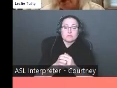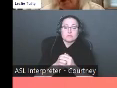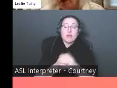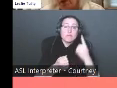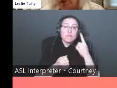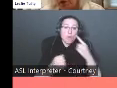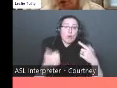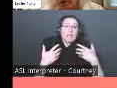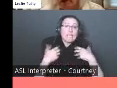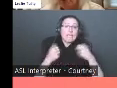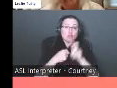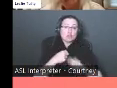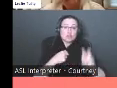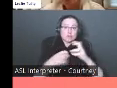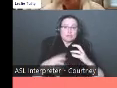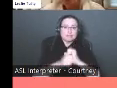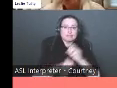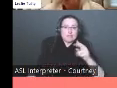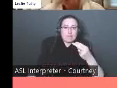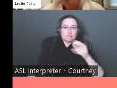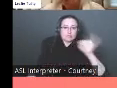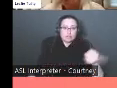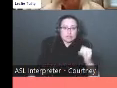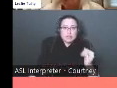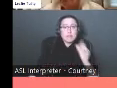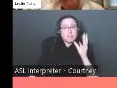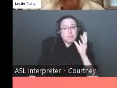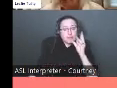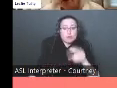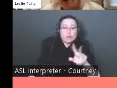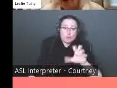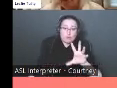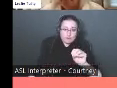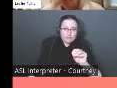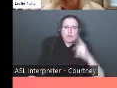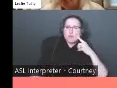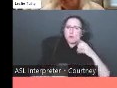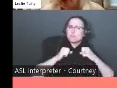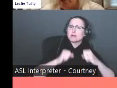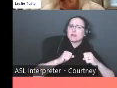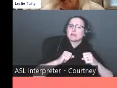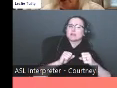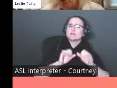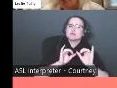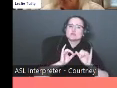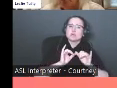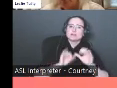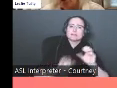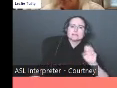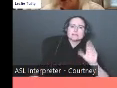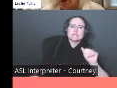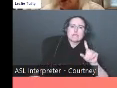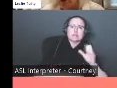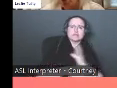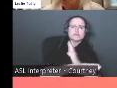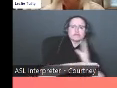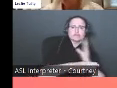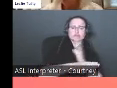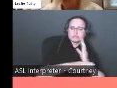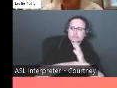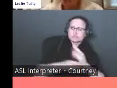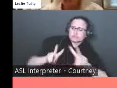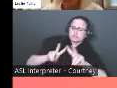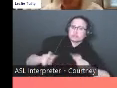on a donc étudié 350 mères Healing Journey avec cette échelle de stratégies de protection. Les